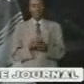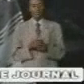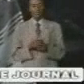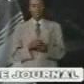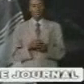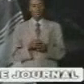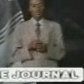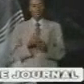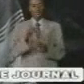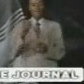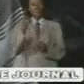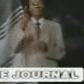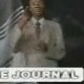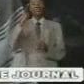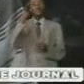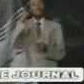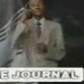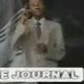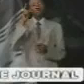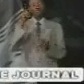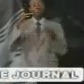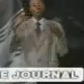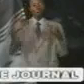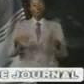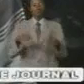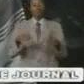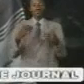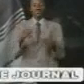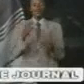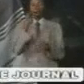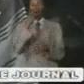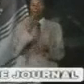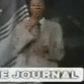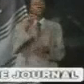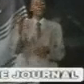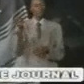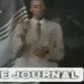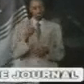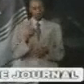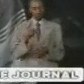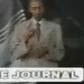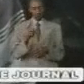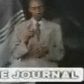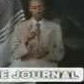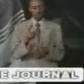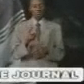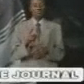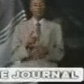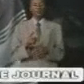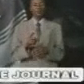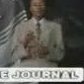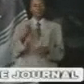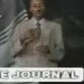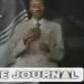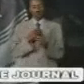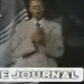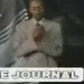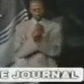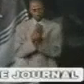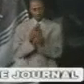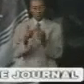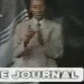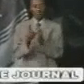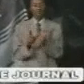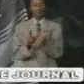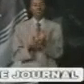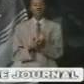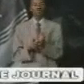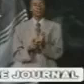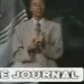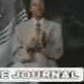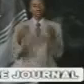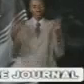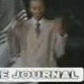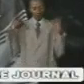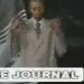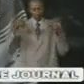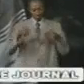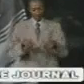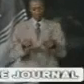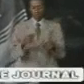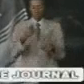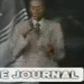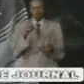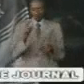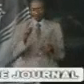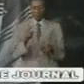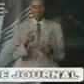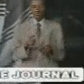pour saisir cette opportunité et prendre conscience de ce que nous devons faire. Donc nous souhaitons que ce que nous faisons,